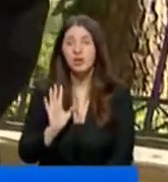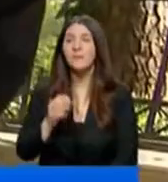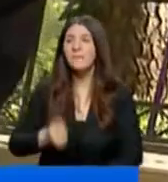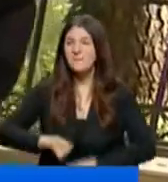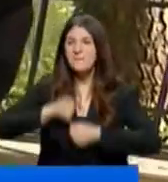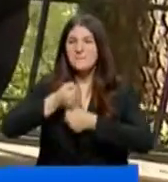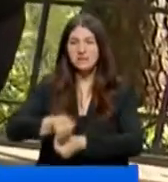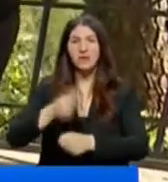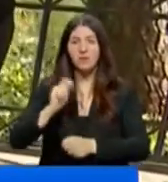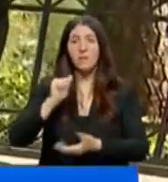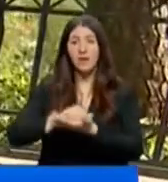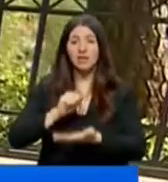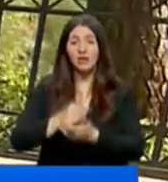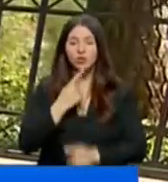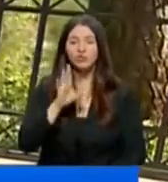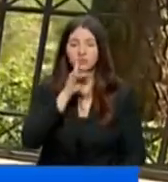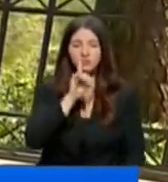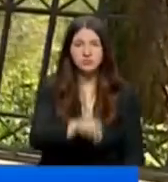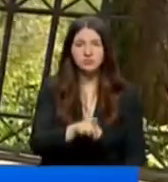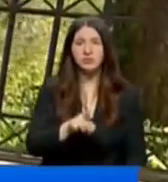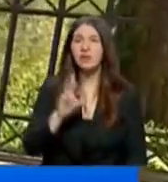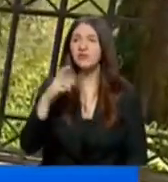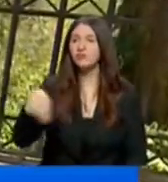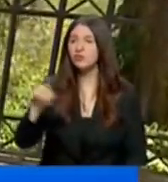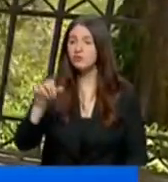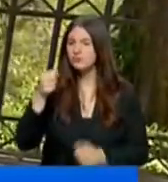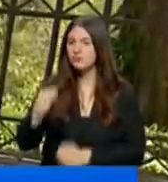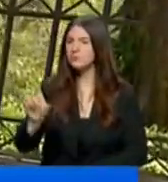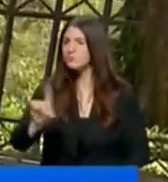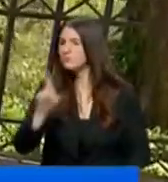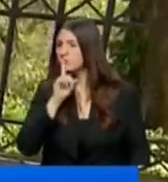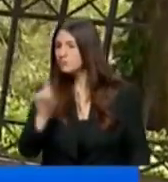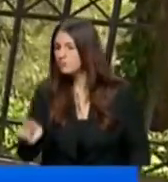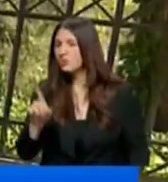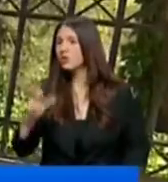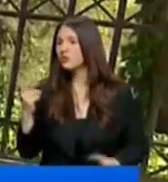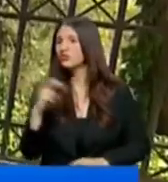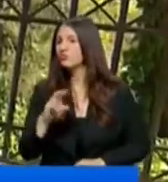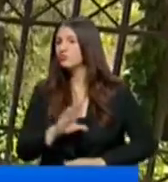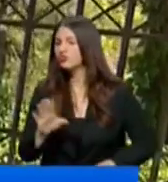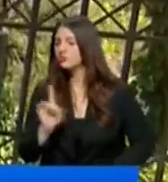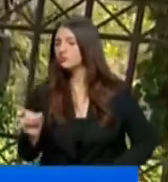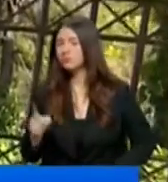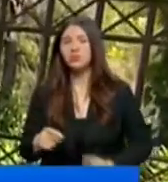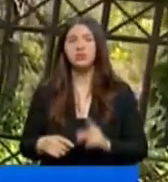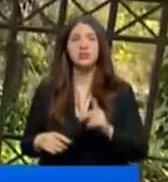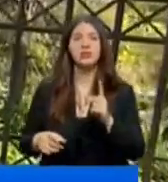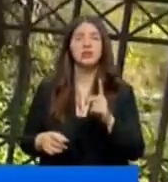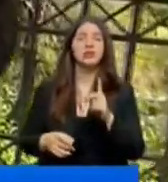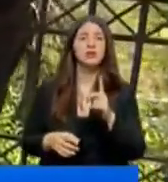baskı kuruyorlar. Medyaya konuşmayacaksınız diyorlar. Televizyonlara baskı kuruyorlar. Şunu televizyona çıkarmayacaksın diye.